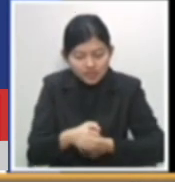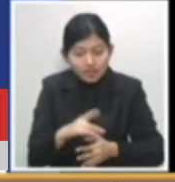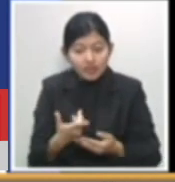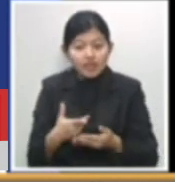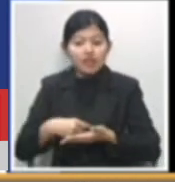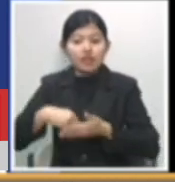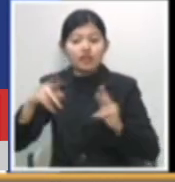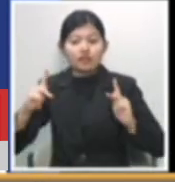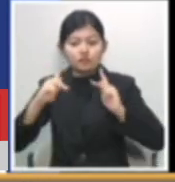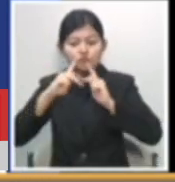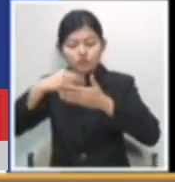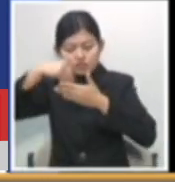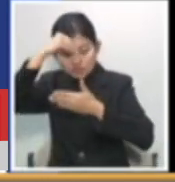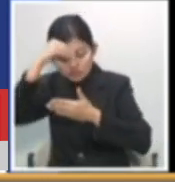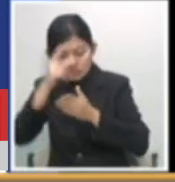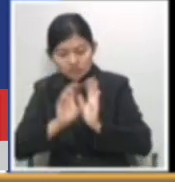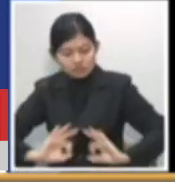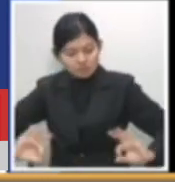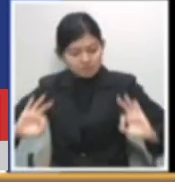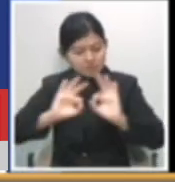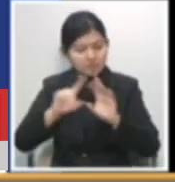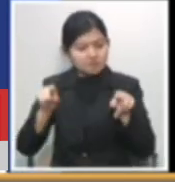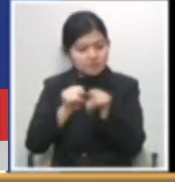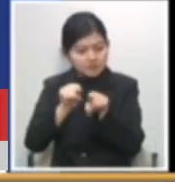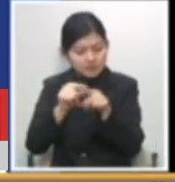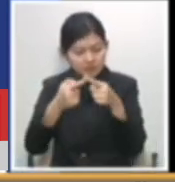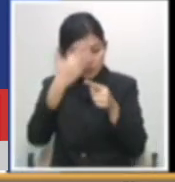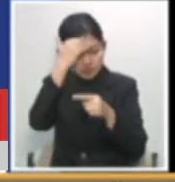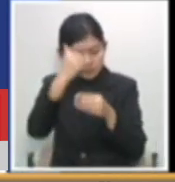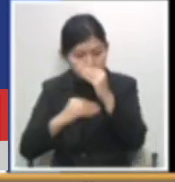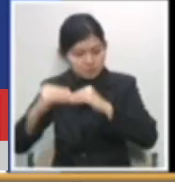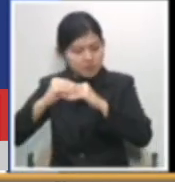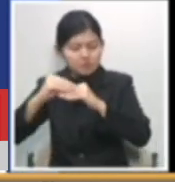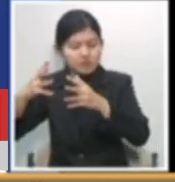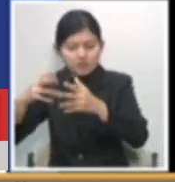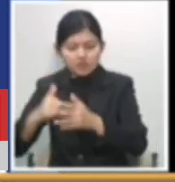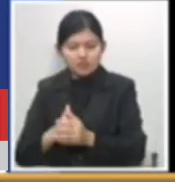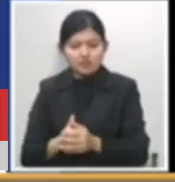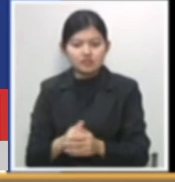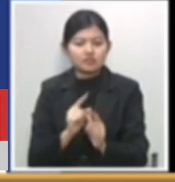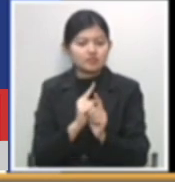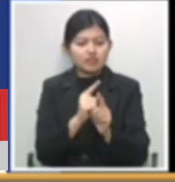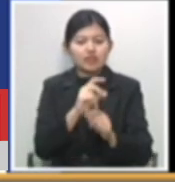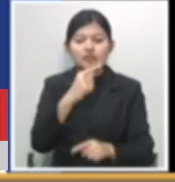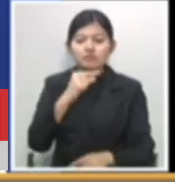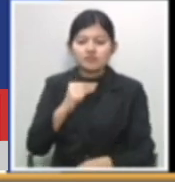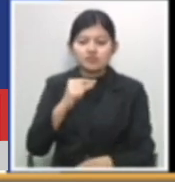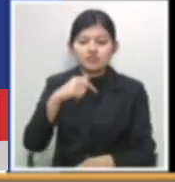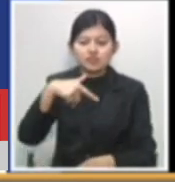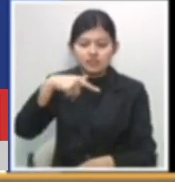าที่สำคัญเช่นกันจึงไม่เพิ่มตาม GDP บ้าง